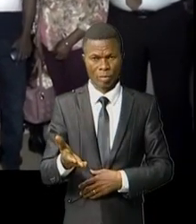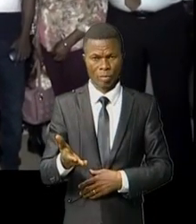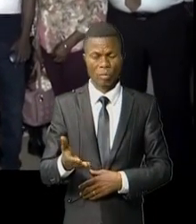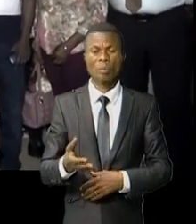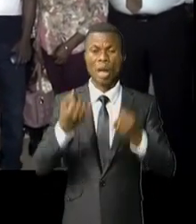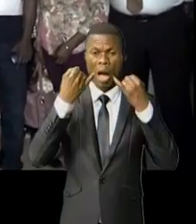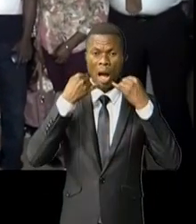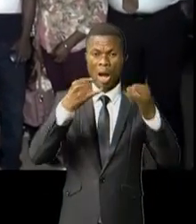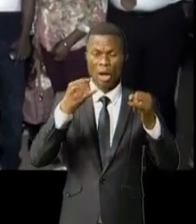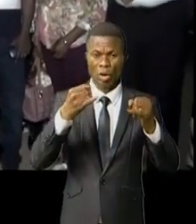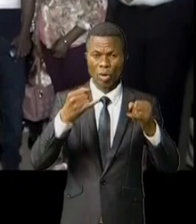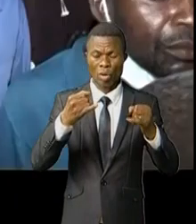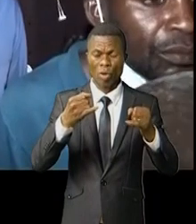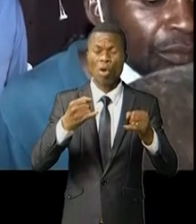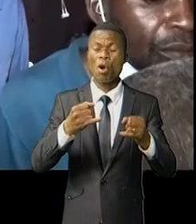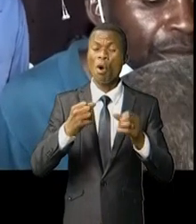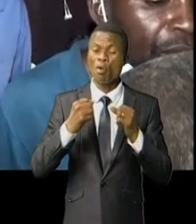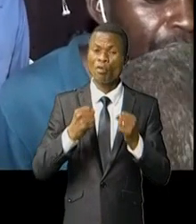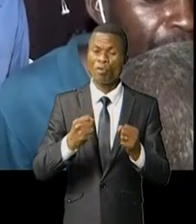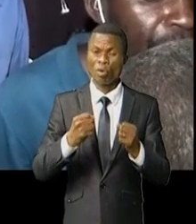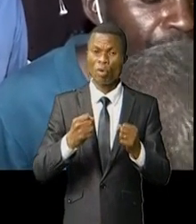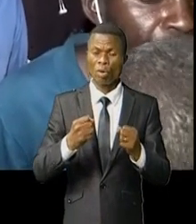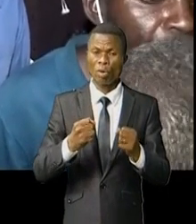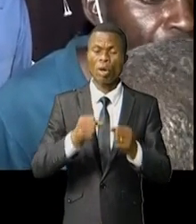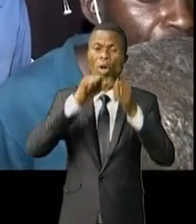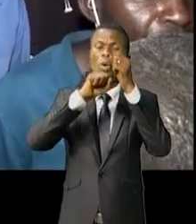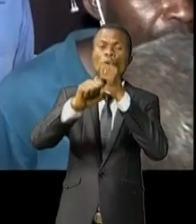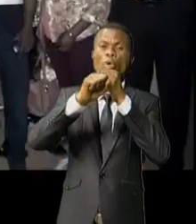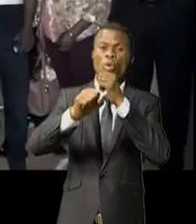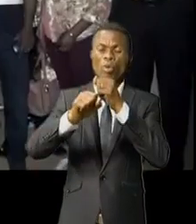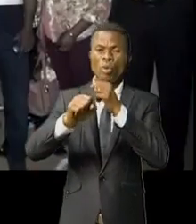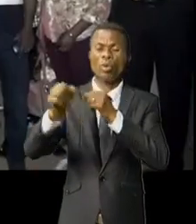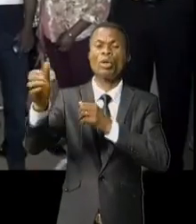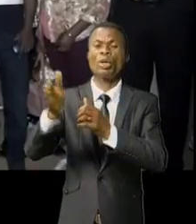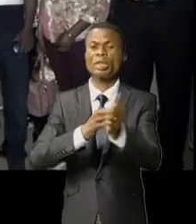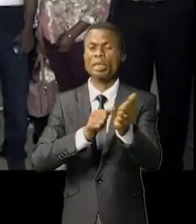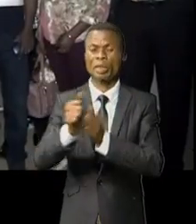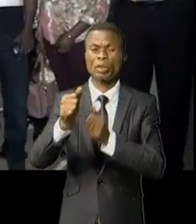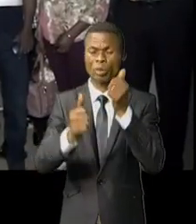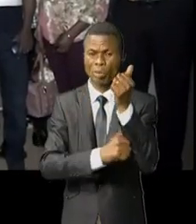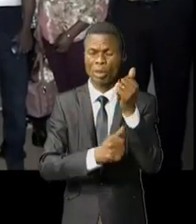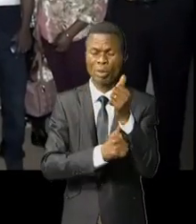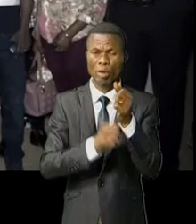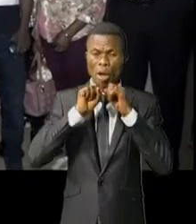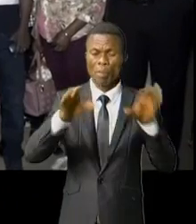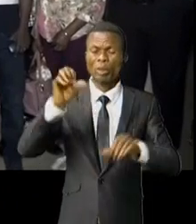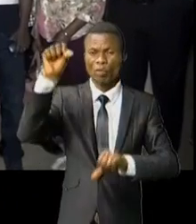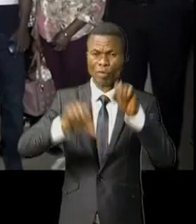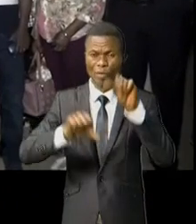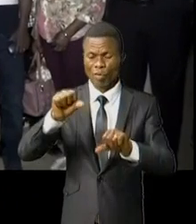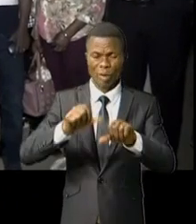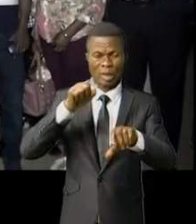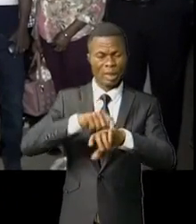Dénonce avec la dernière énergie la campagne de diabolisation dont est victime depuis un